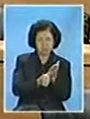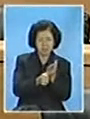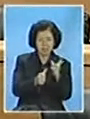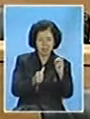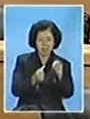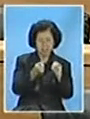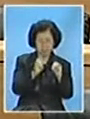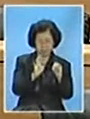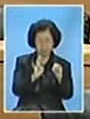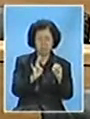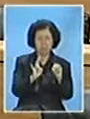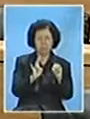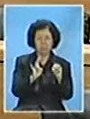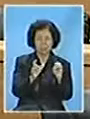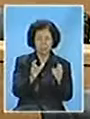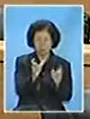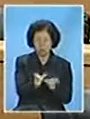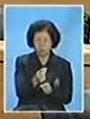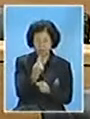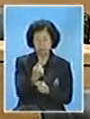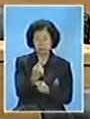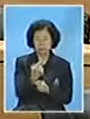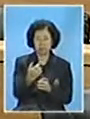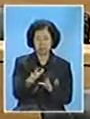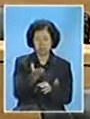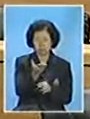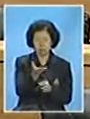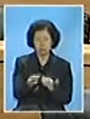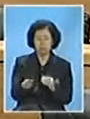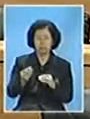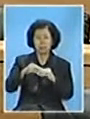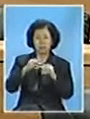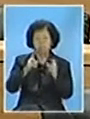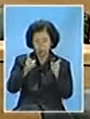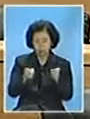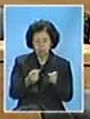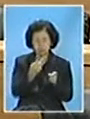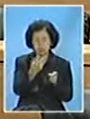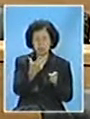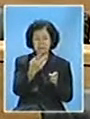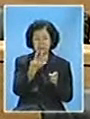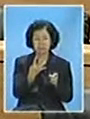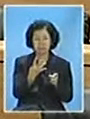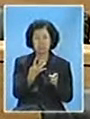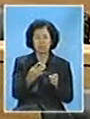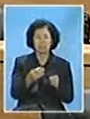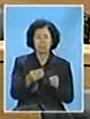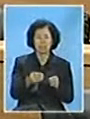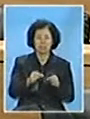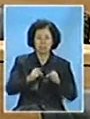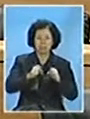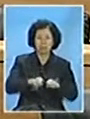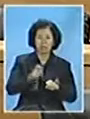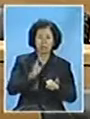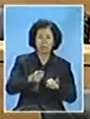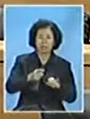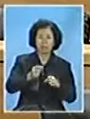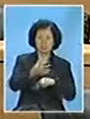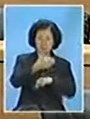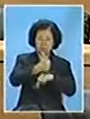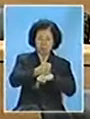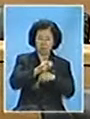17วรรค1แล้วเนี่ยนะครับที่ขอเพิ่มวงเล็บ2 3 4ให้สามารถมาเป็นนายกสภาและอุปน